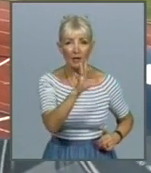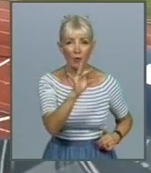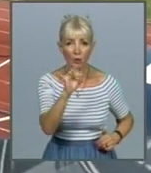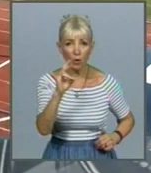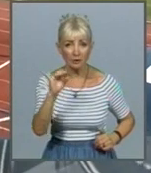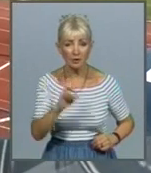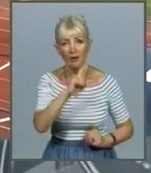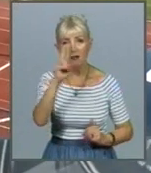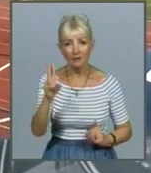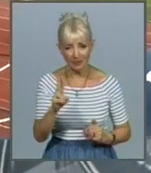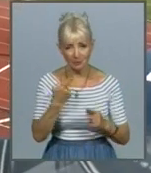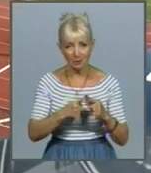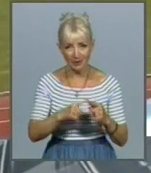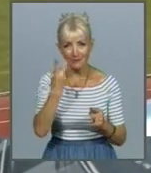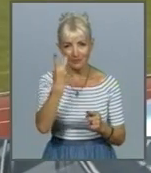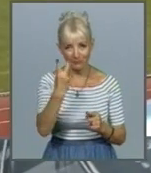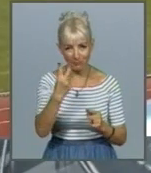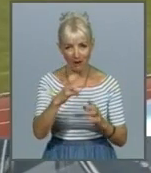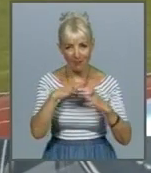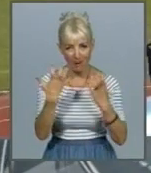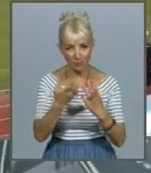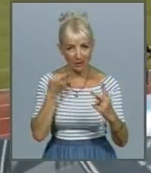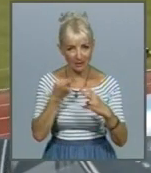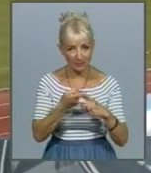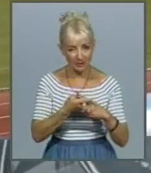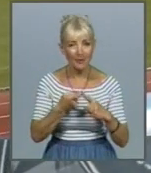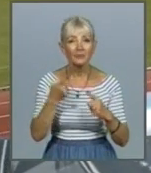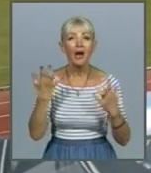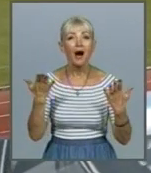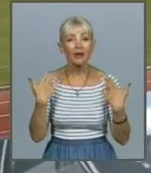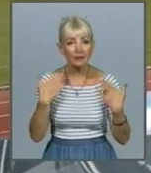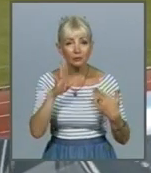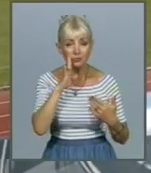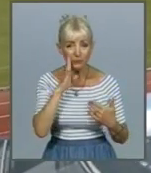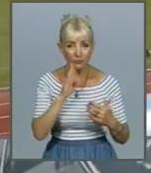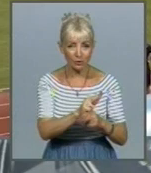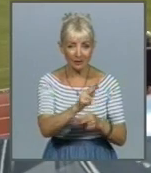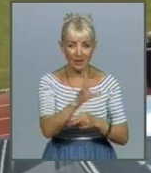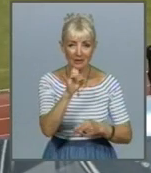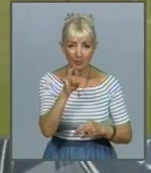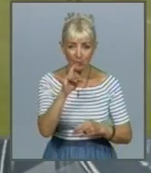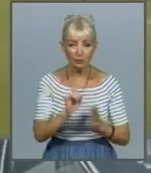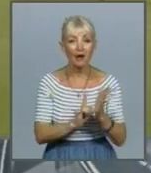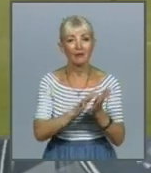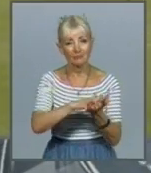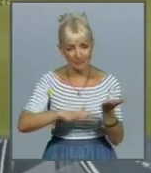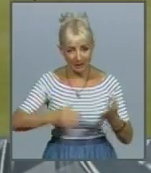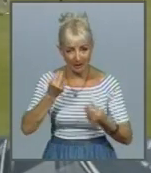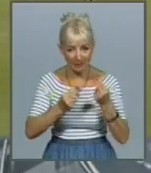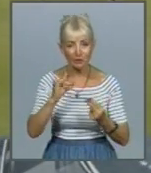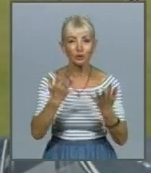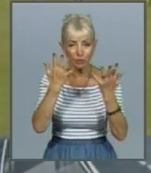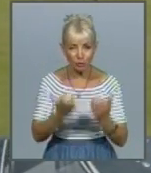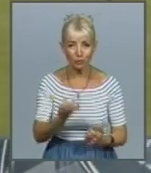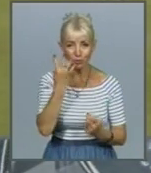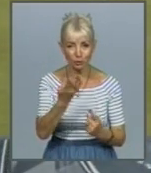которая выстрелила дуплетом отдохнул в девушке сергея сафронова вновь стартовали буйное провели еще четыре гола